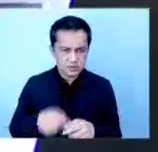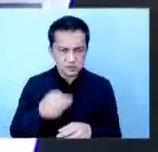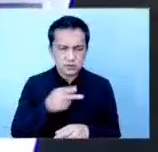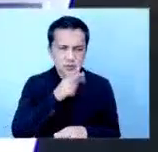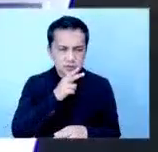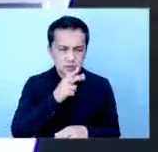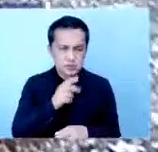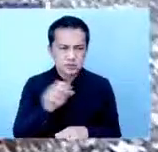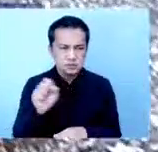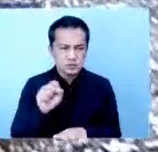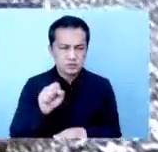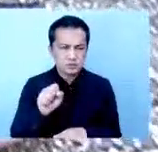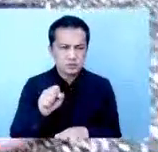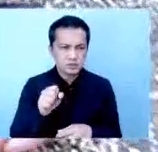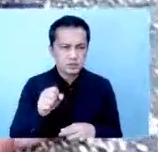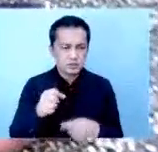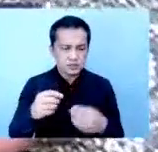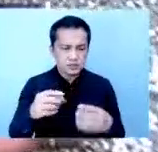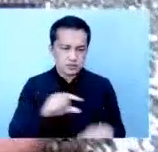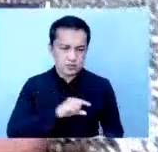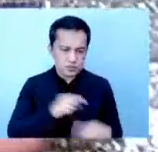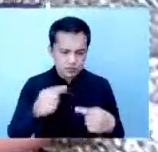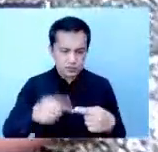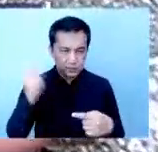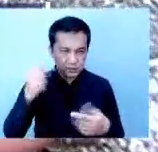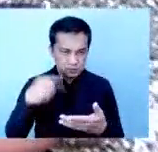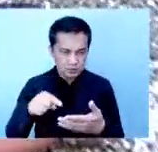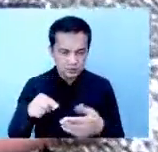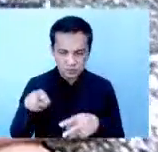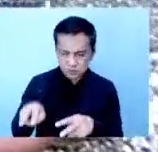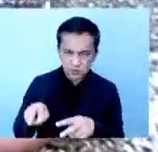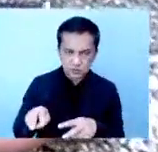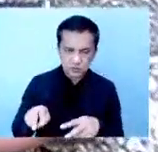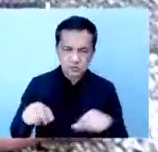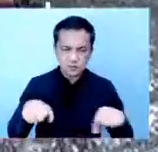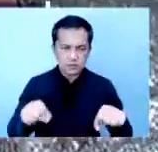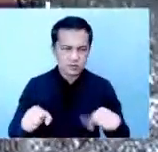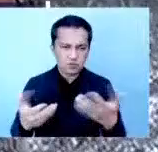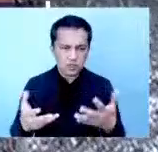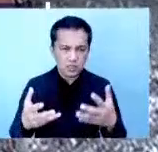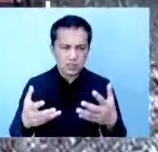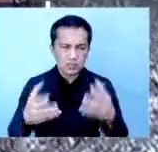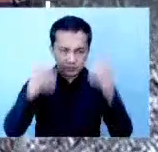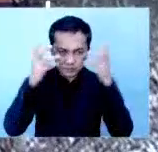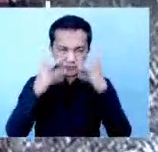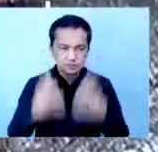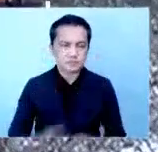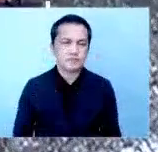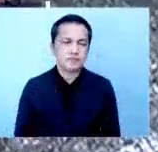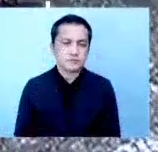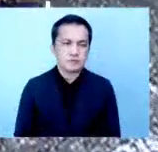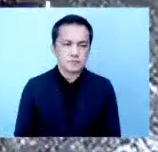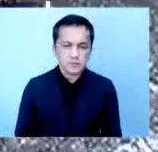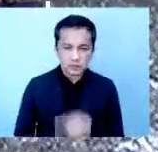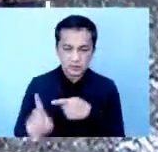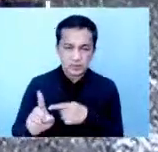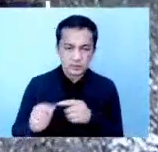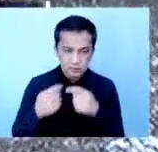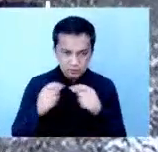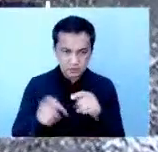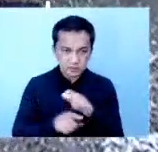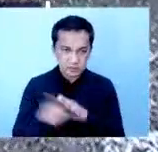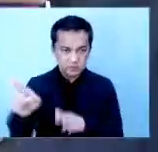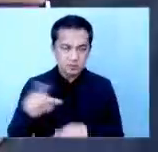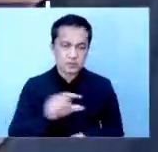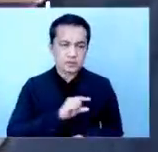sa police checkpoint. Nauna siyang sinita dahil nagmumotor siya na walang suot na helmet. Tinangkapan niyang takasan ng mga pulis